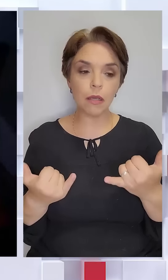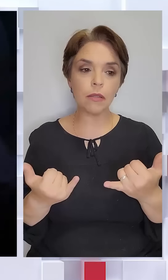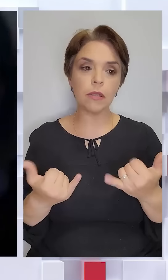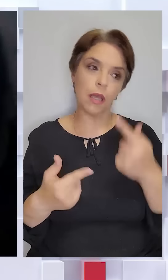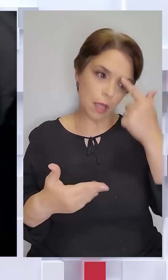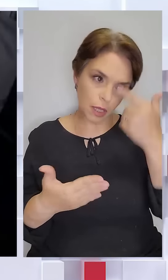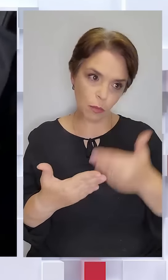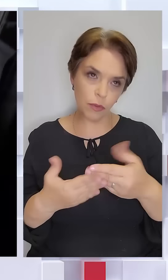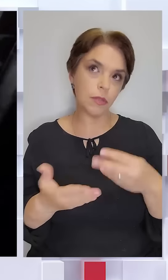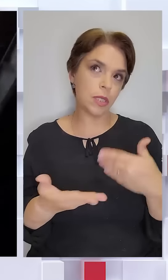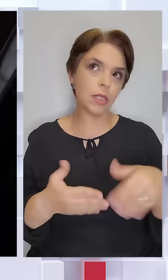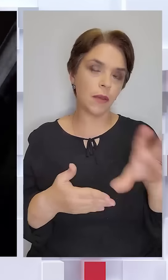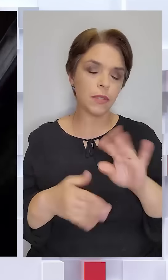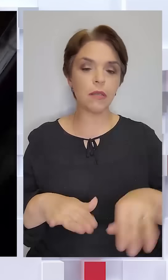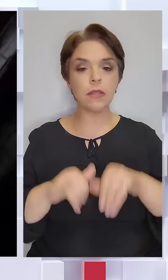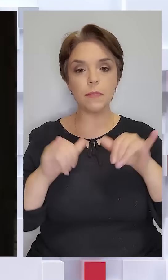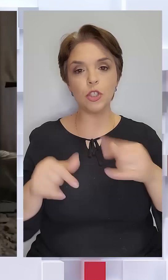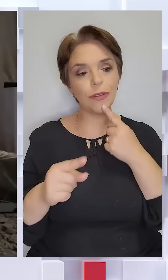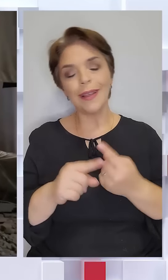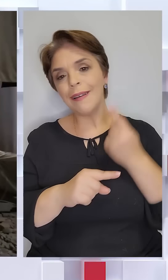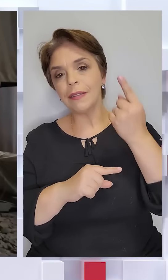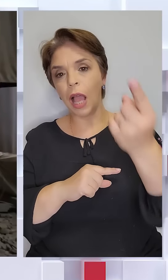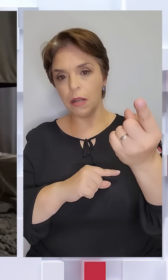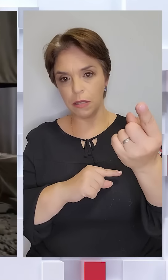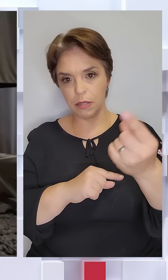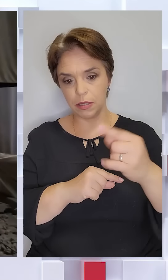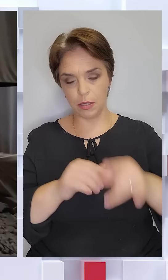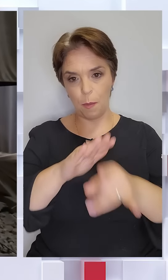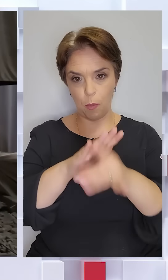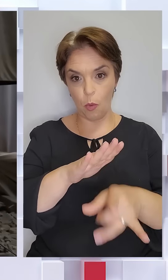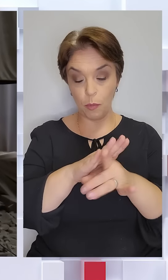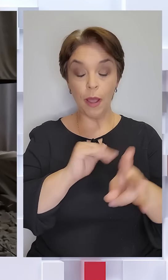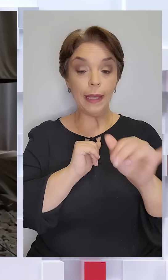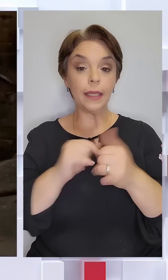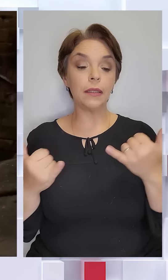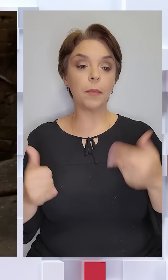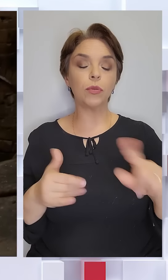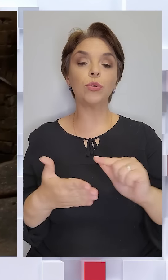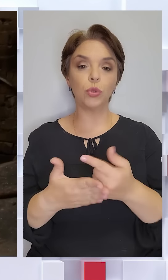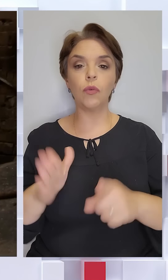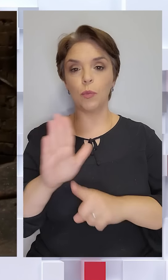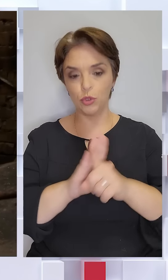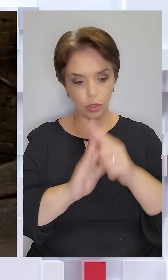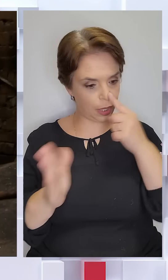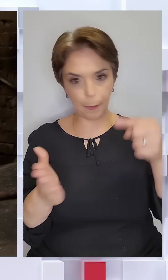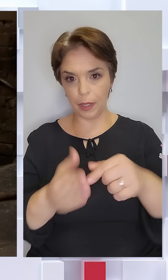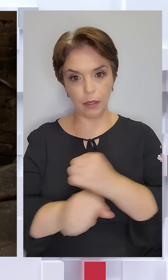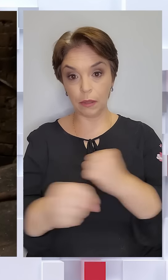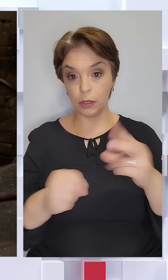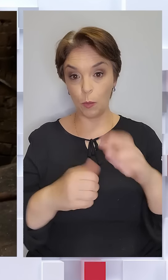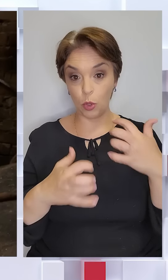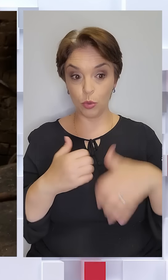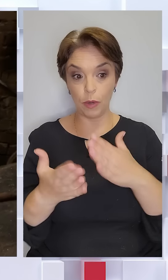ну, найімовірніше за все, збільшили дальність авіабомб. І тепер вони знову почали прилітати по